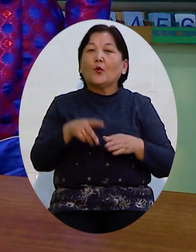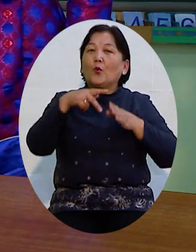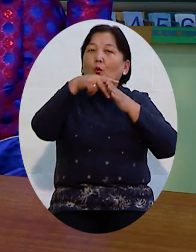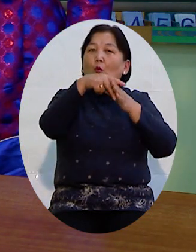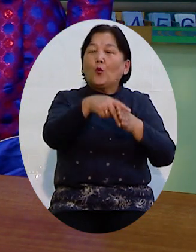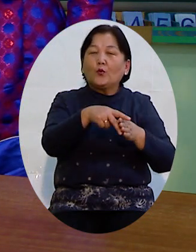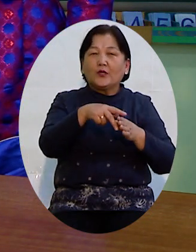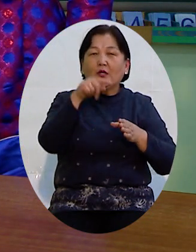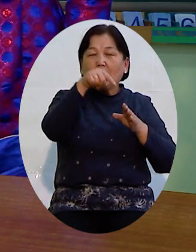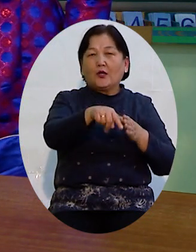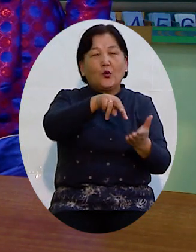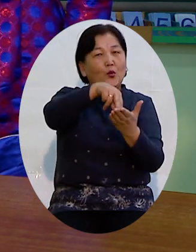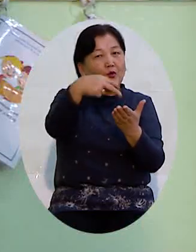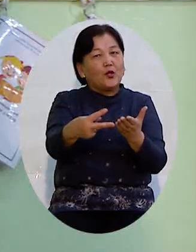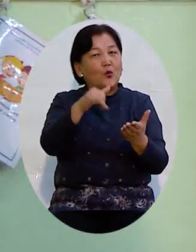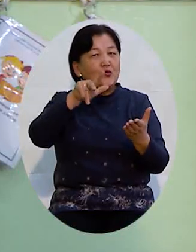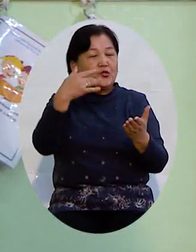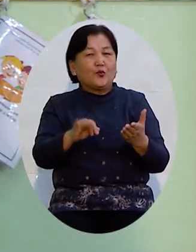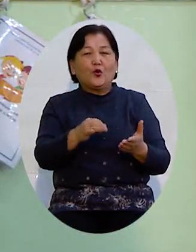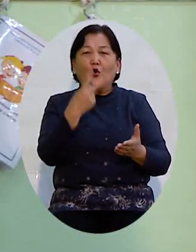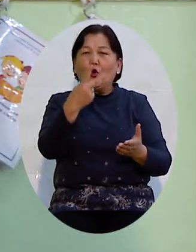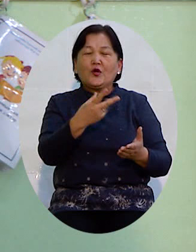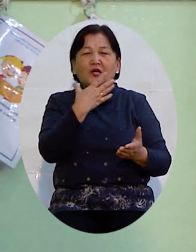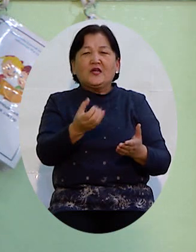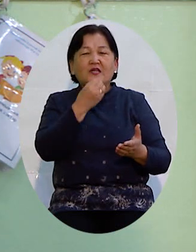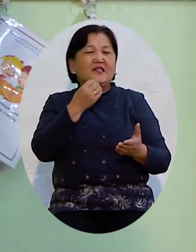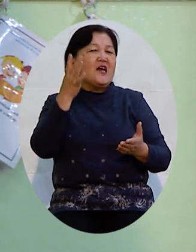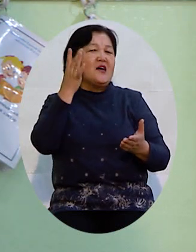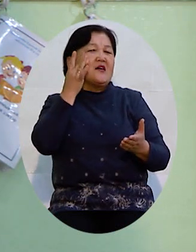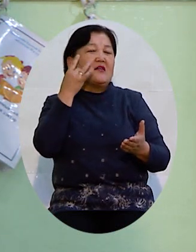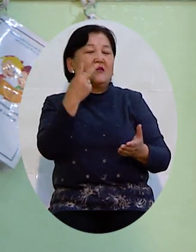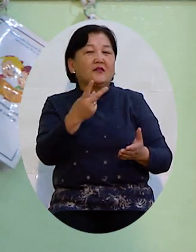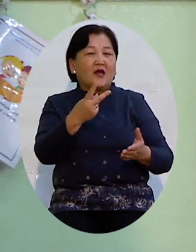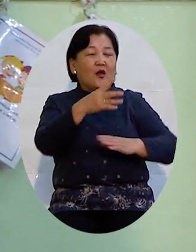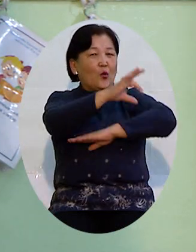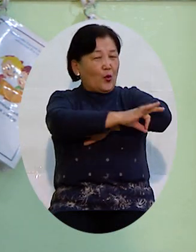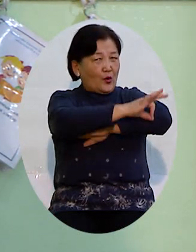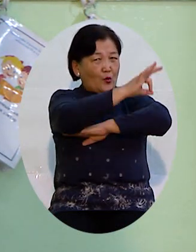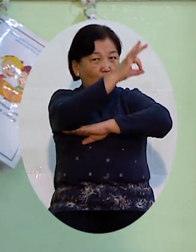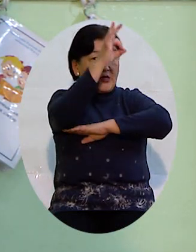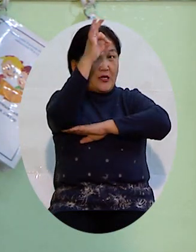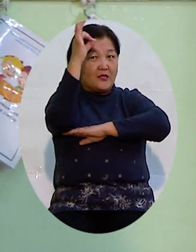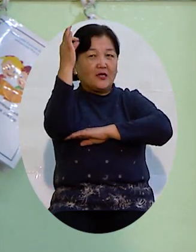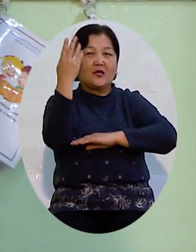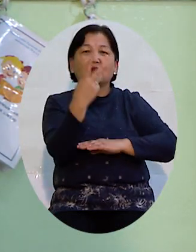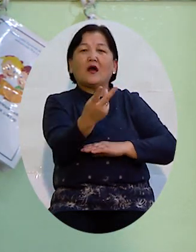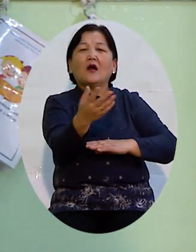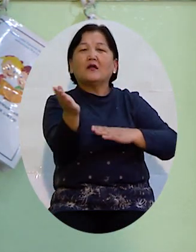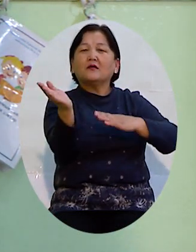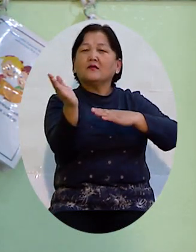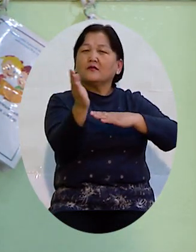Унхын учиргүй хоёр сайхан хархуу ургахын улаан арнаар унсан гэдэг юм.